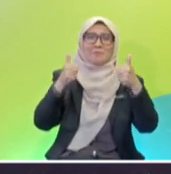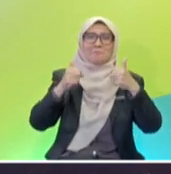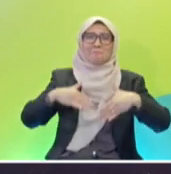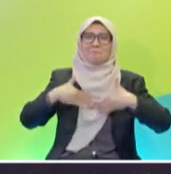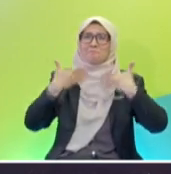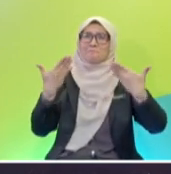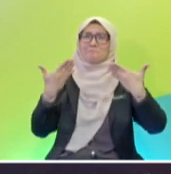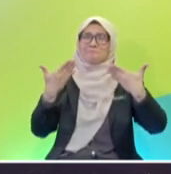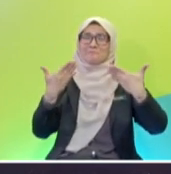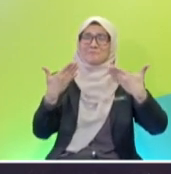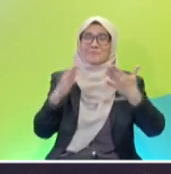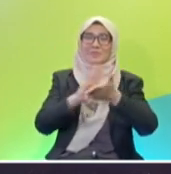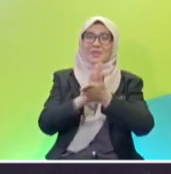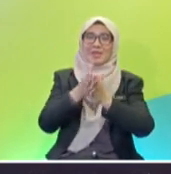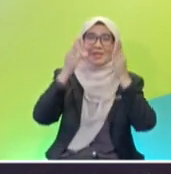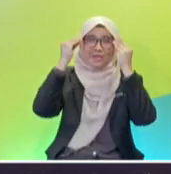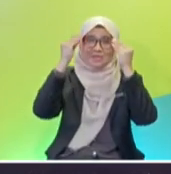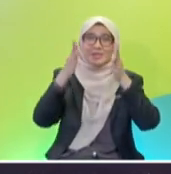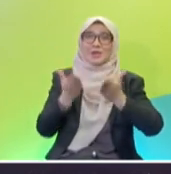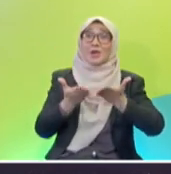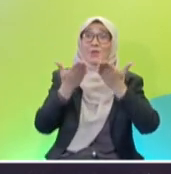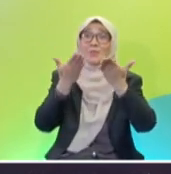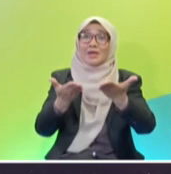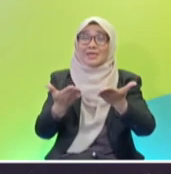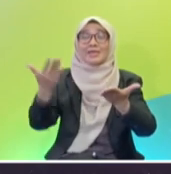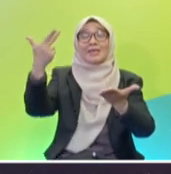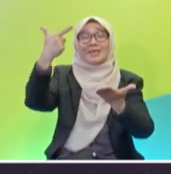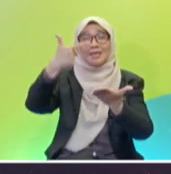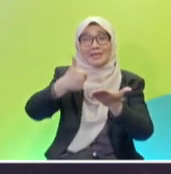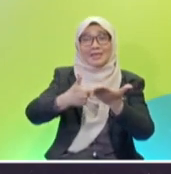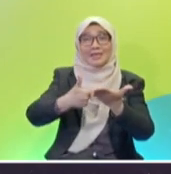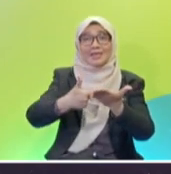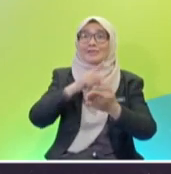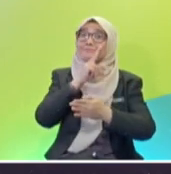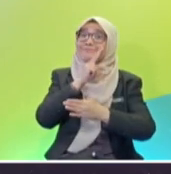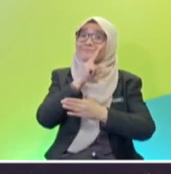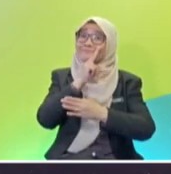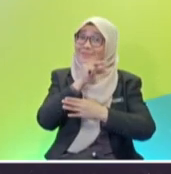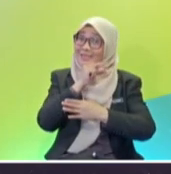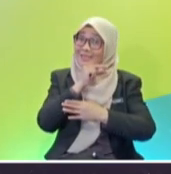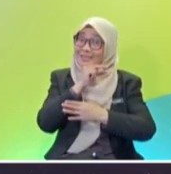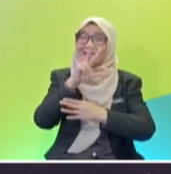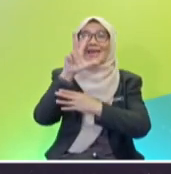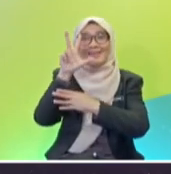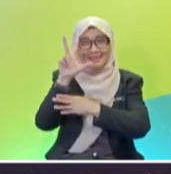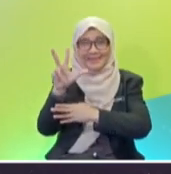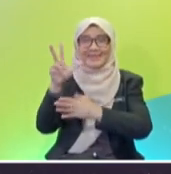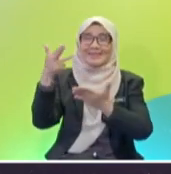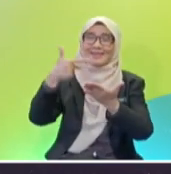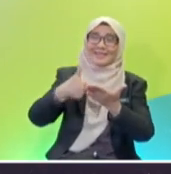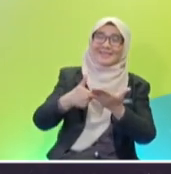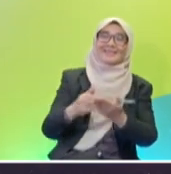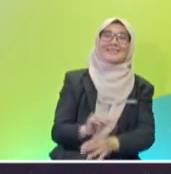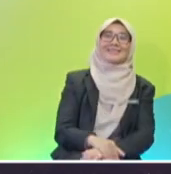cemerlang. Jadi, cikgu bagi lagi Hanif itik. Ketiga-tiga itik. Sekarang saya sudah ada